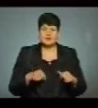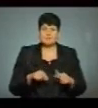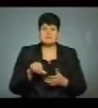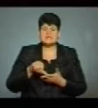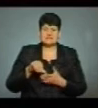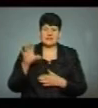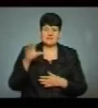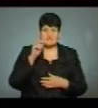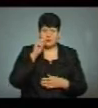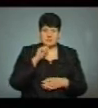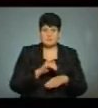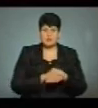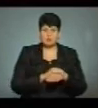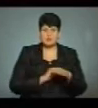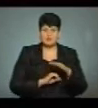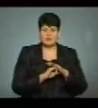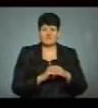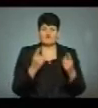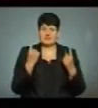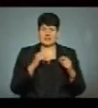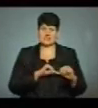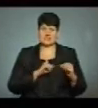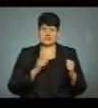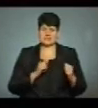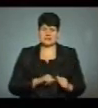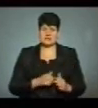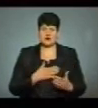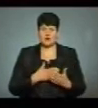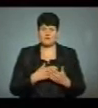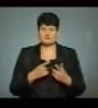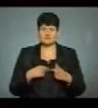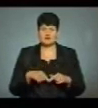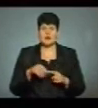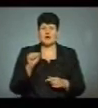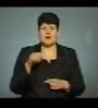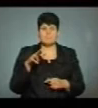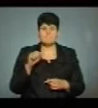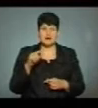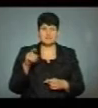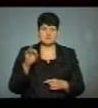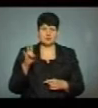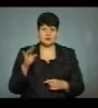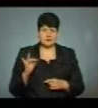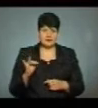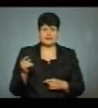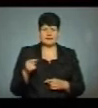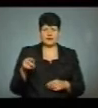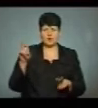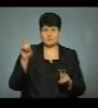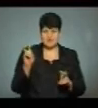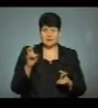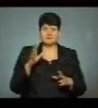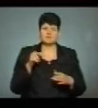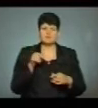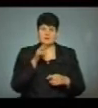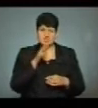представники Всеукраїнського благодійного фонду «Великі серця» та громадської організації «Амазонки Тернопілля» під час всеукраїнського